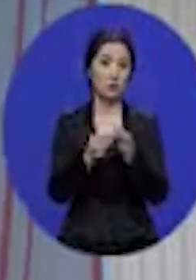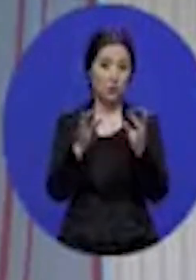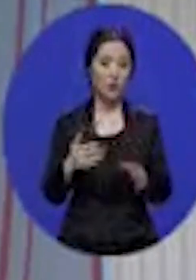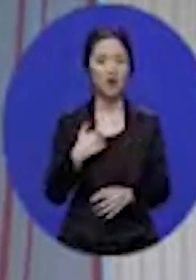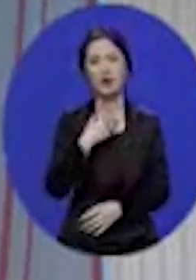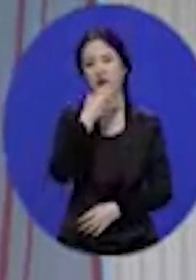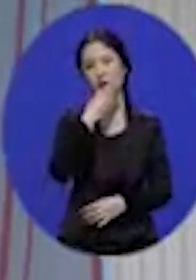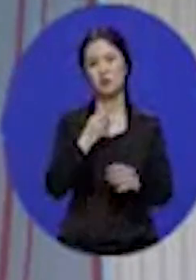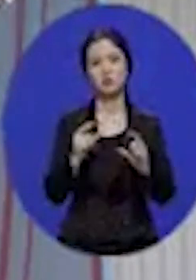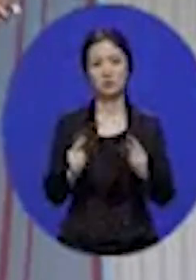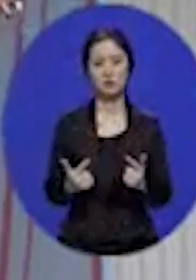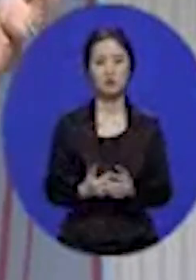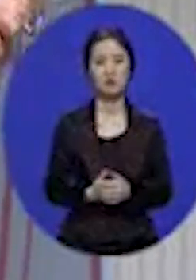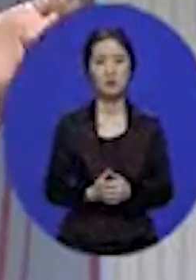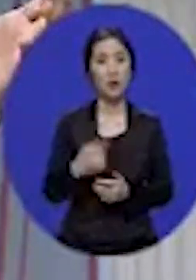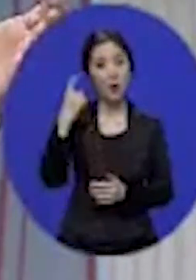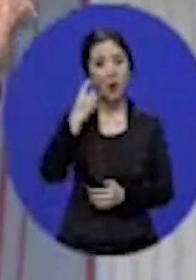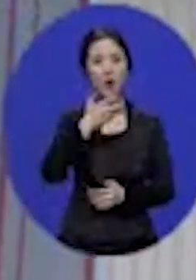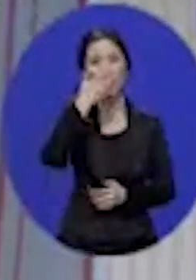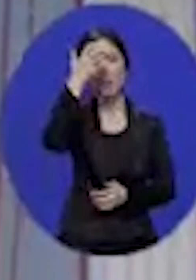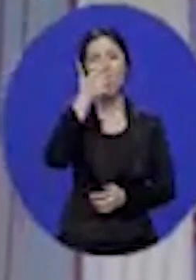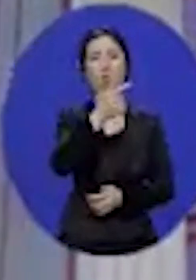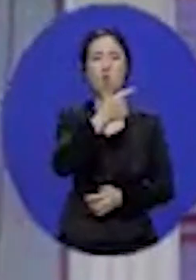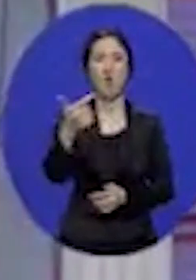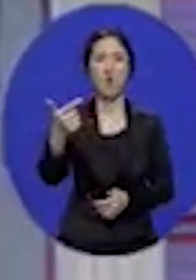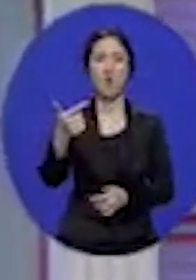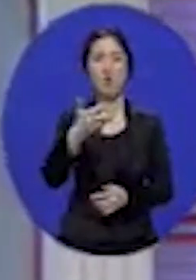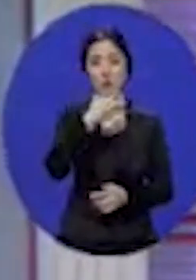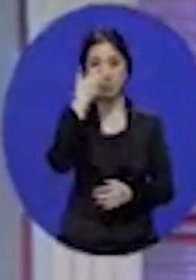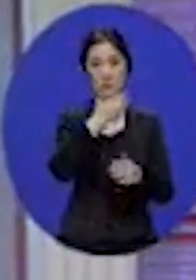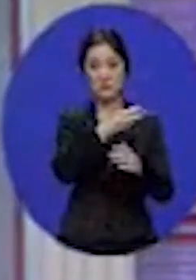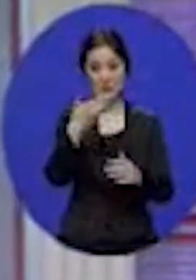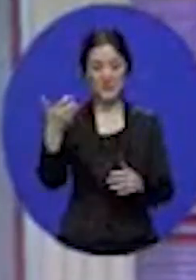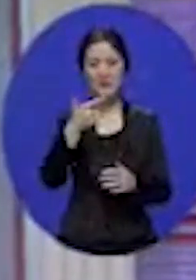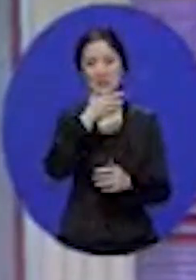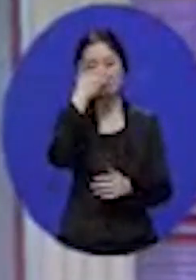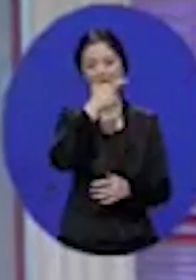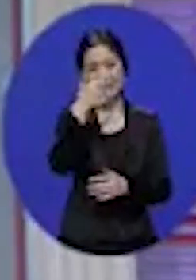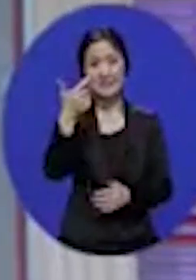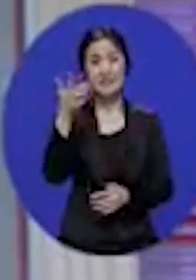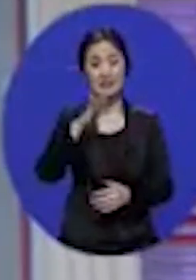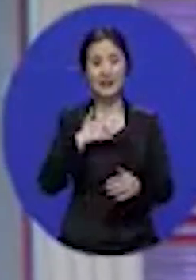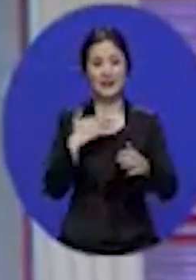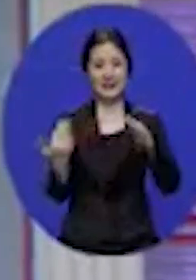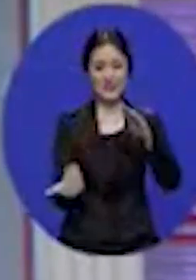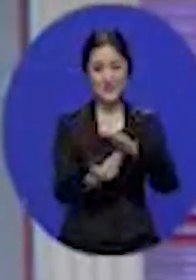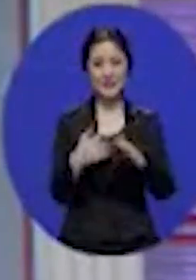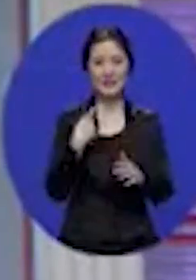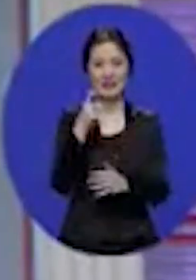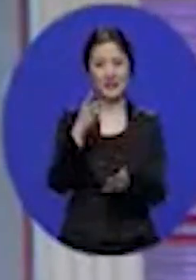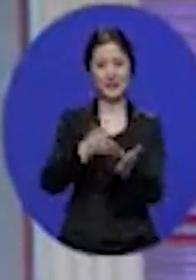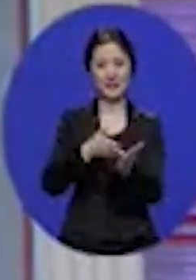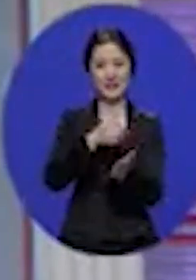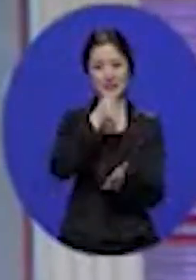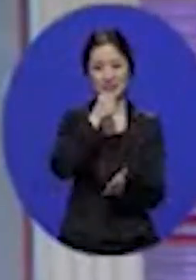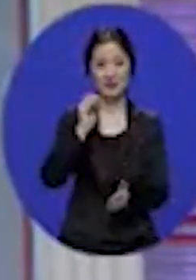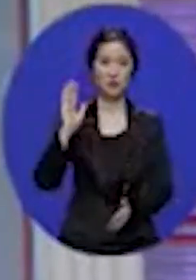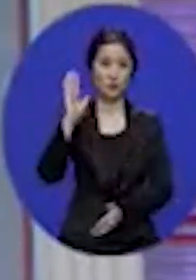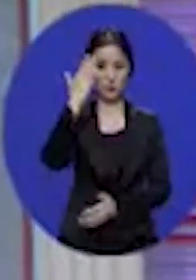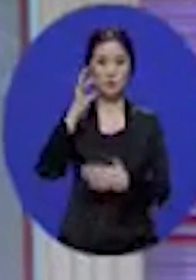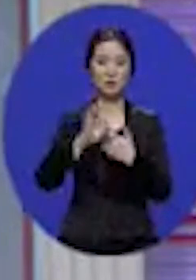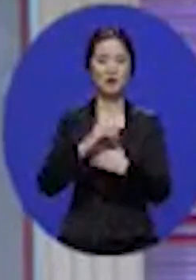같습니다. 워낙에 그 꿈이 컸고 그것을 이루기만 하면 내가 아나운서만 되면 나는 더 이상 바랄 것이 없을